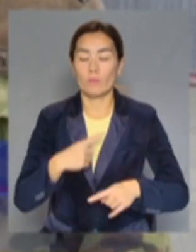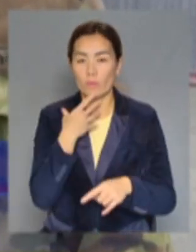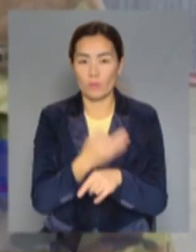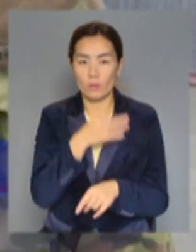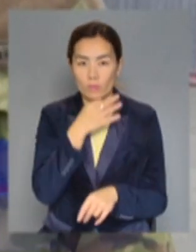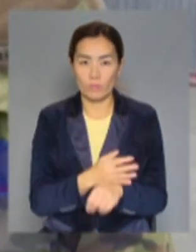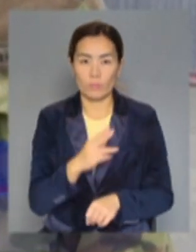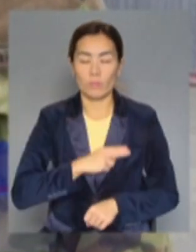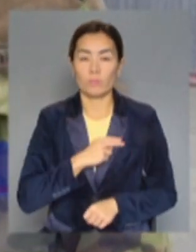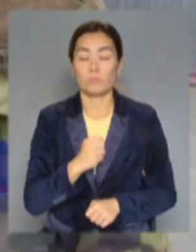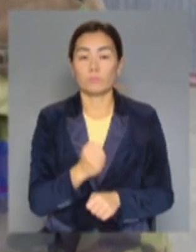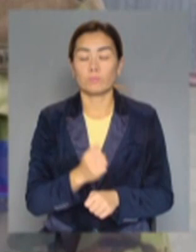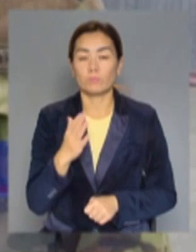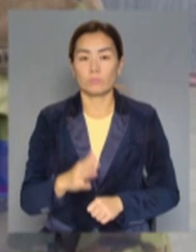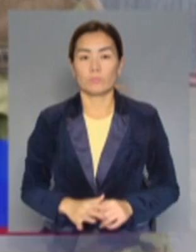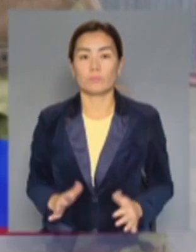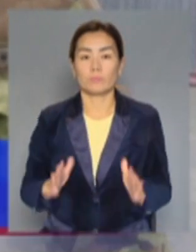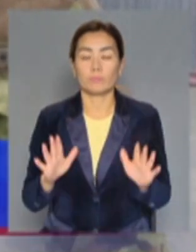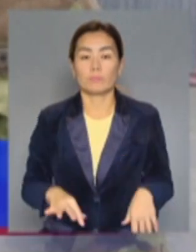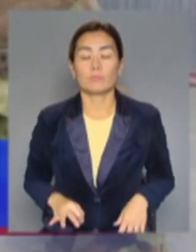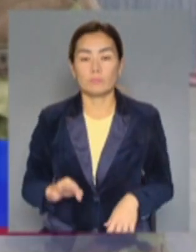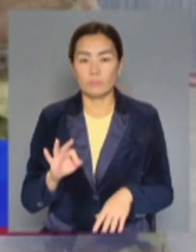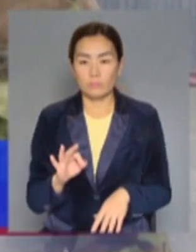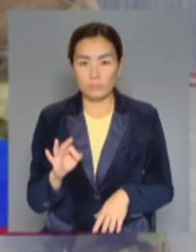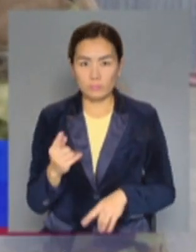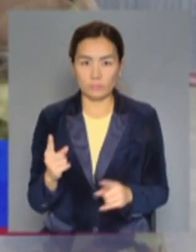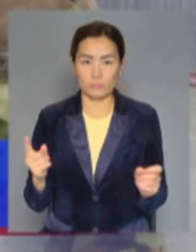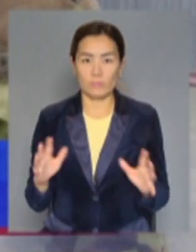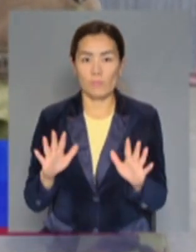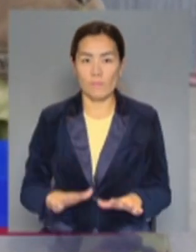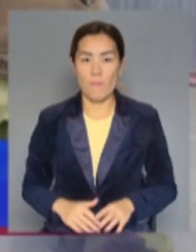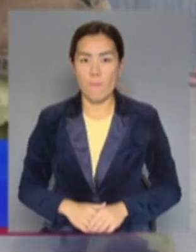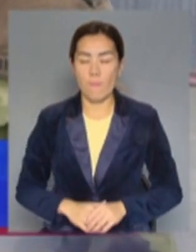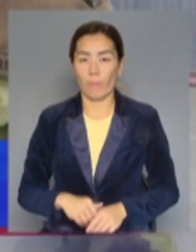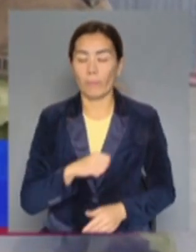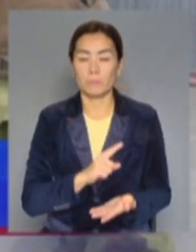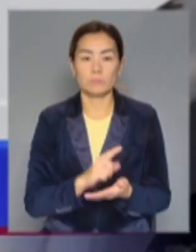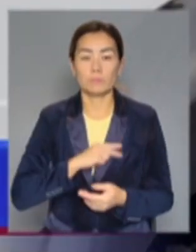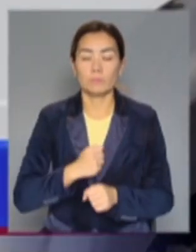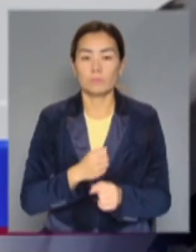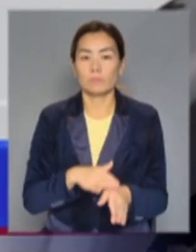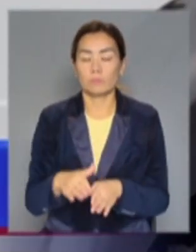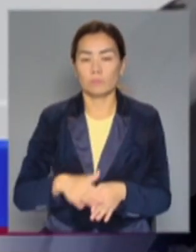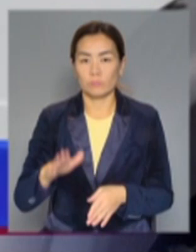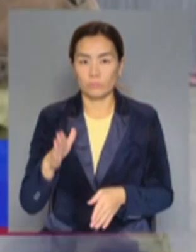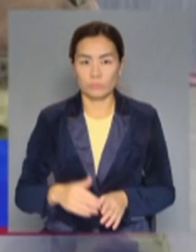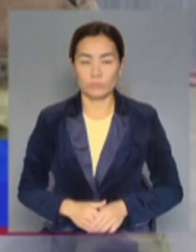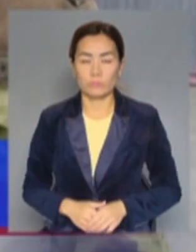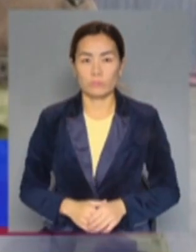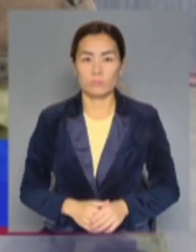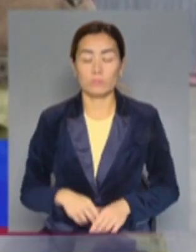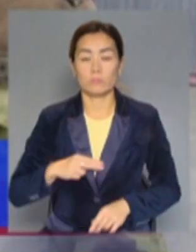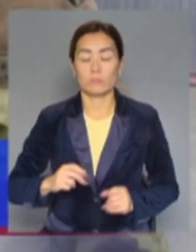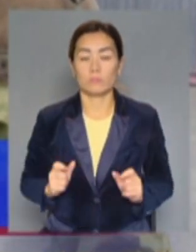мойнымызды. Оқиға орнында енді өрт сөндіру кезінде өзіміздің міндетіміз бойынша жұмыс атқарамыз. Осы